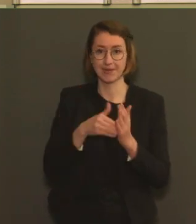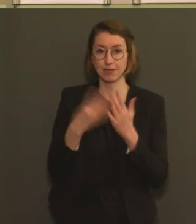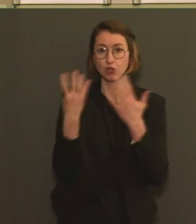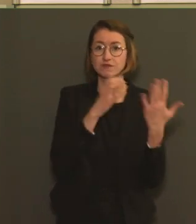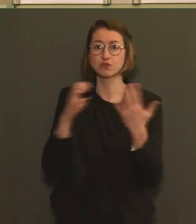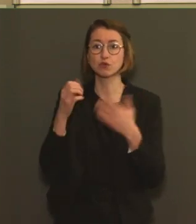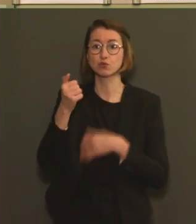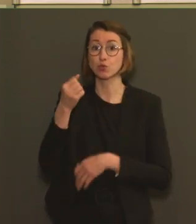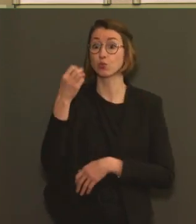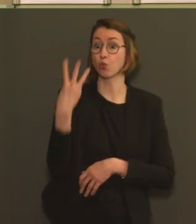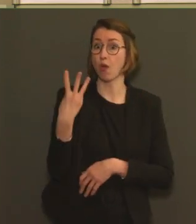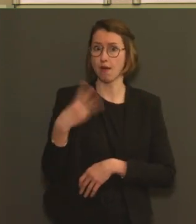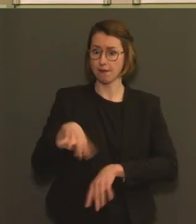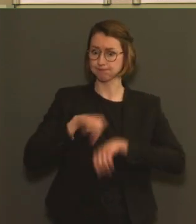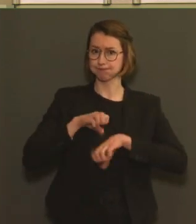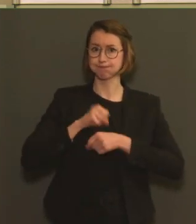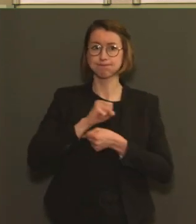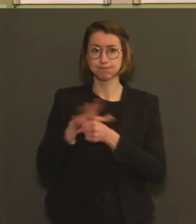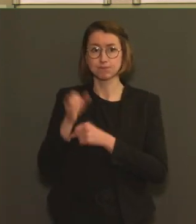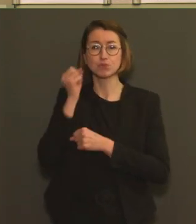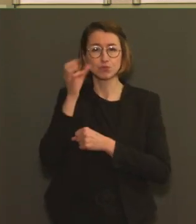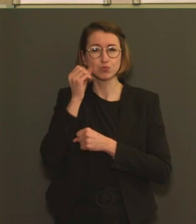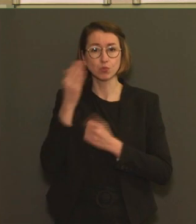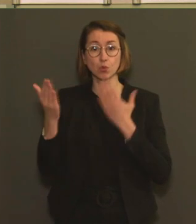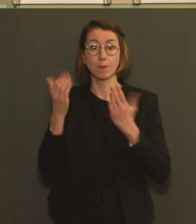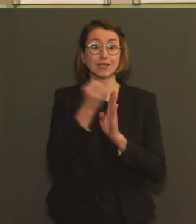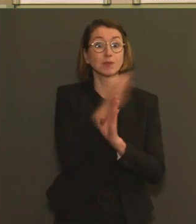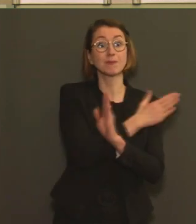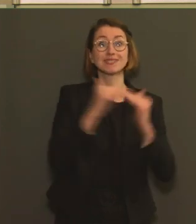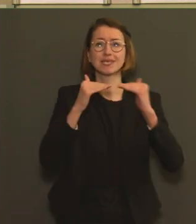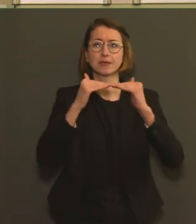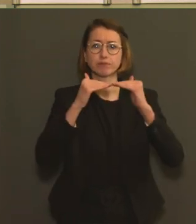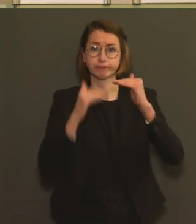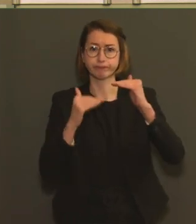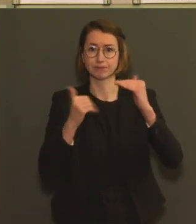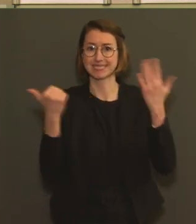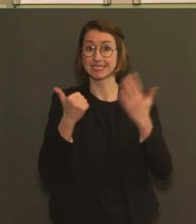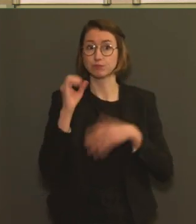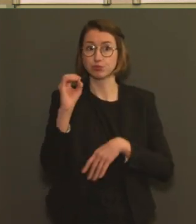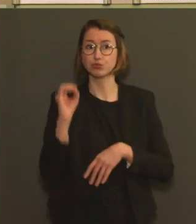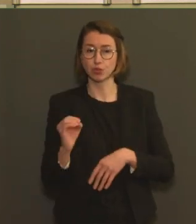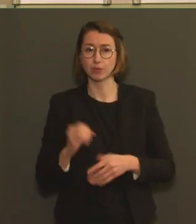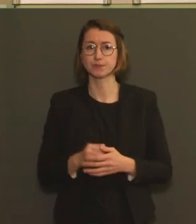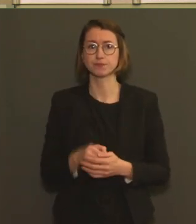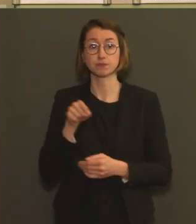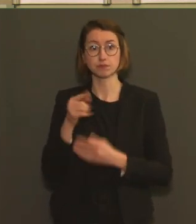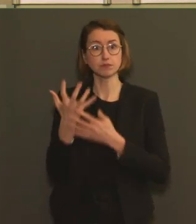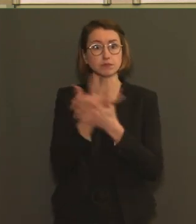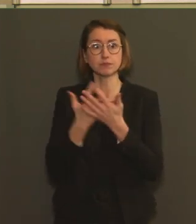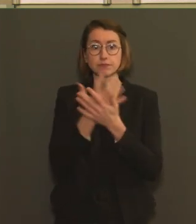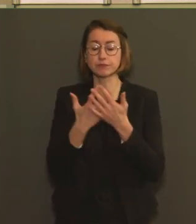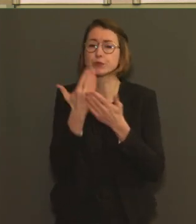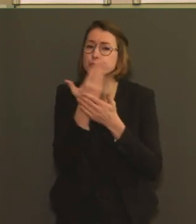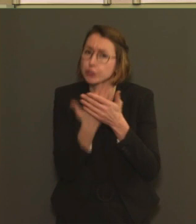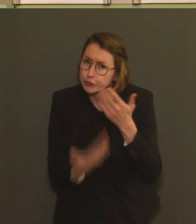si on le compare à la semaine qui a précédé. Par rapport à ce type de chiffre, c'est toujours, heureusement, une diminution